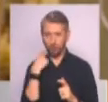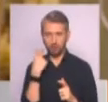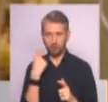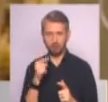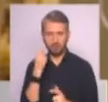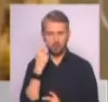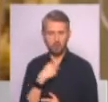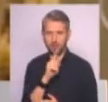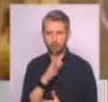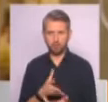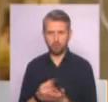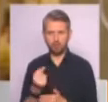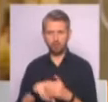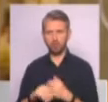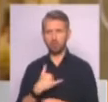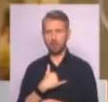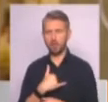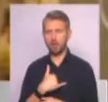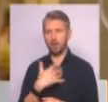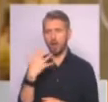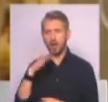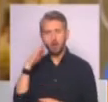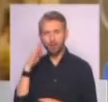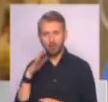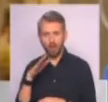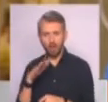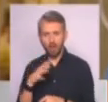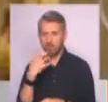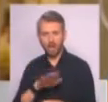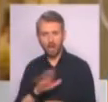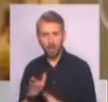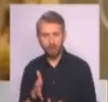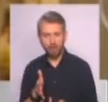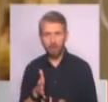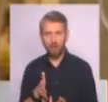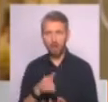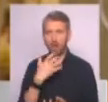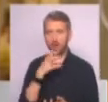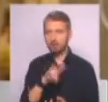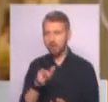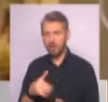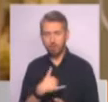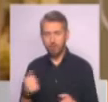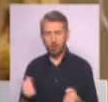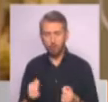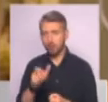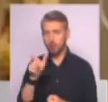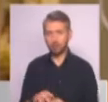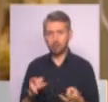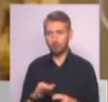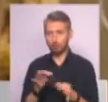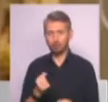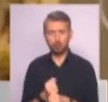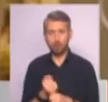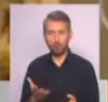думаєш, я не буду платити, тому що в мене холодна, гаряча вода не гаряча, да, батареї в мене холодні, і людина просто нічого не робить,